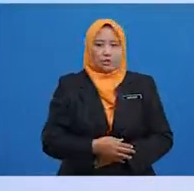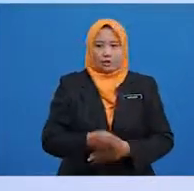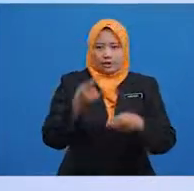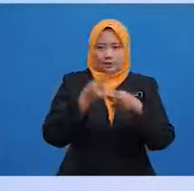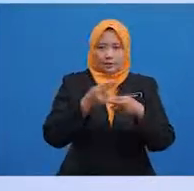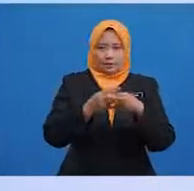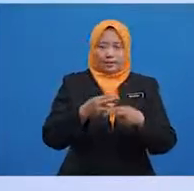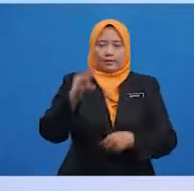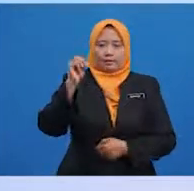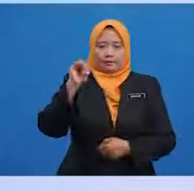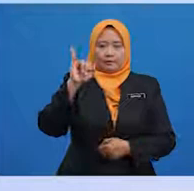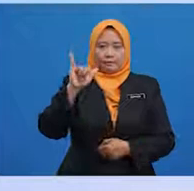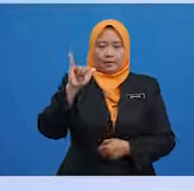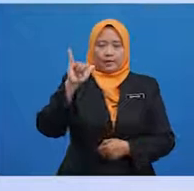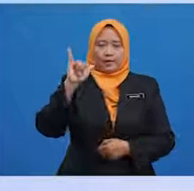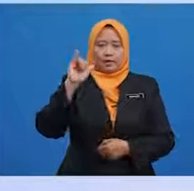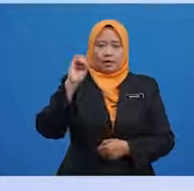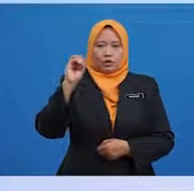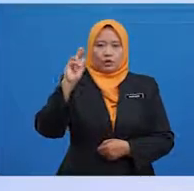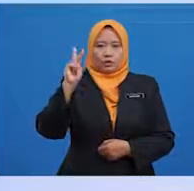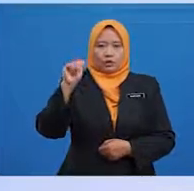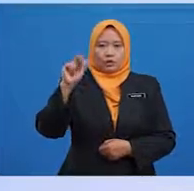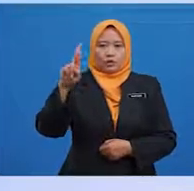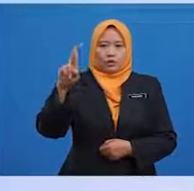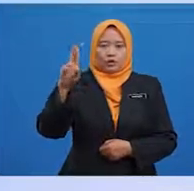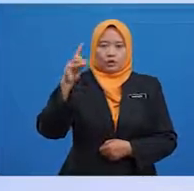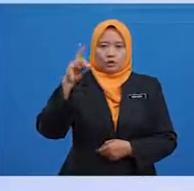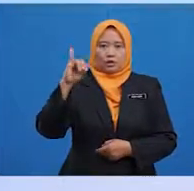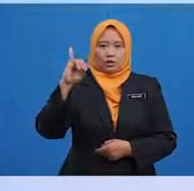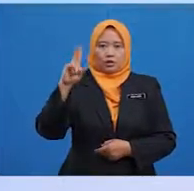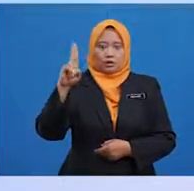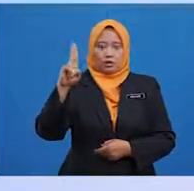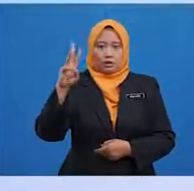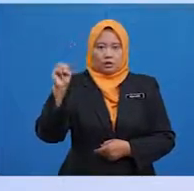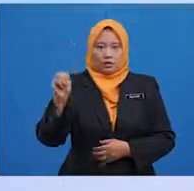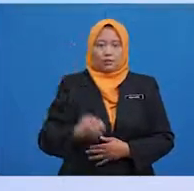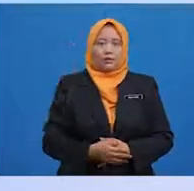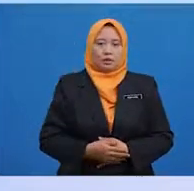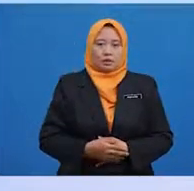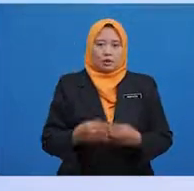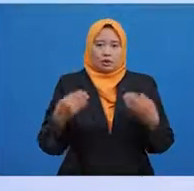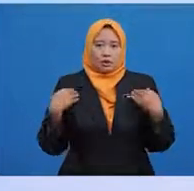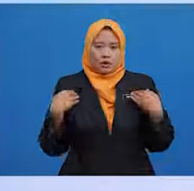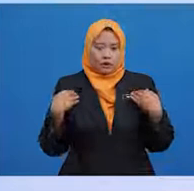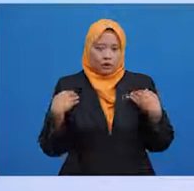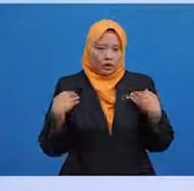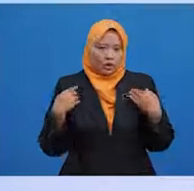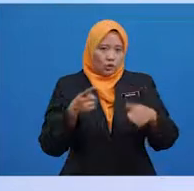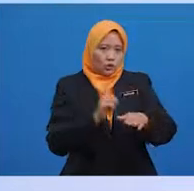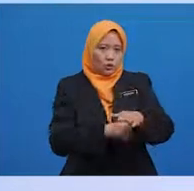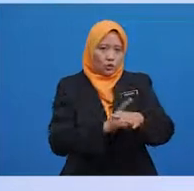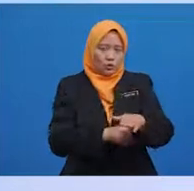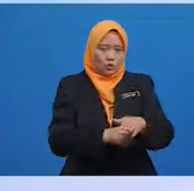sebagai myocardium, di mana strukturnya ia mempunyai ciri otot rangka dan